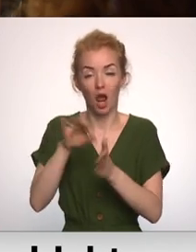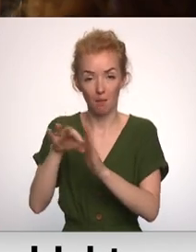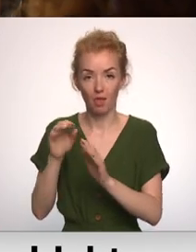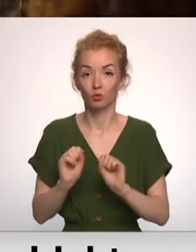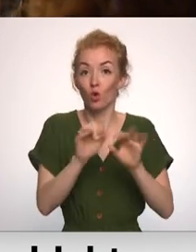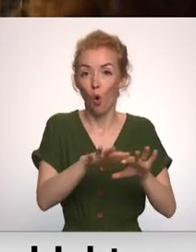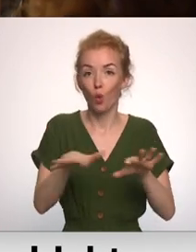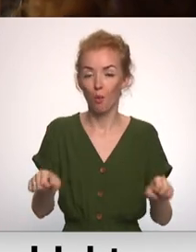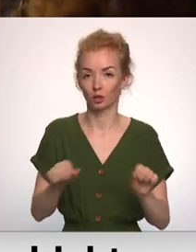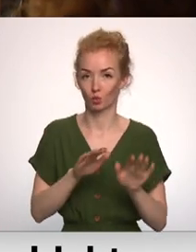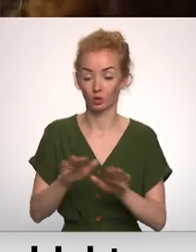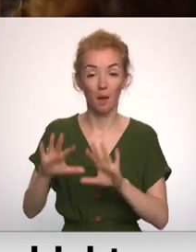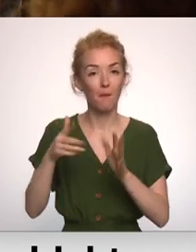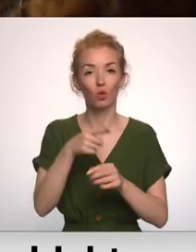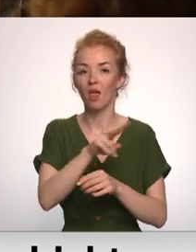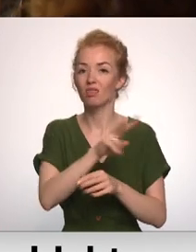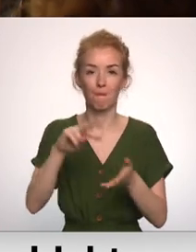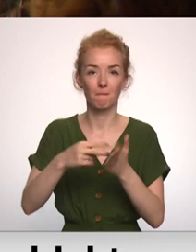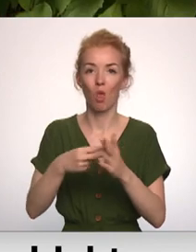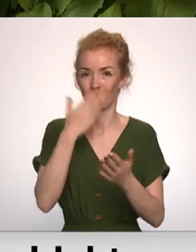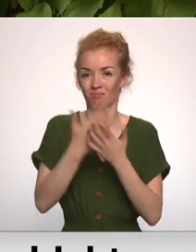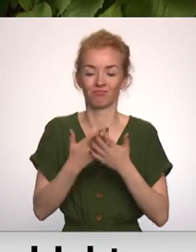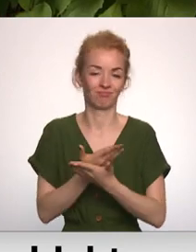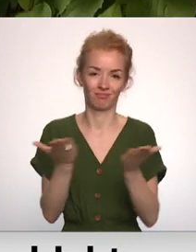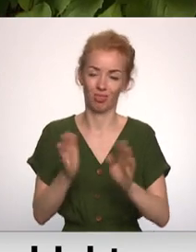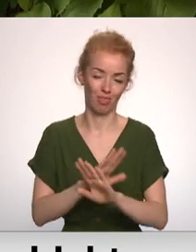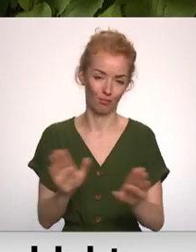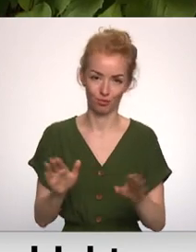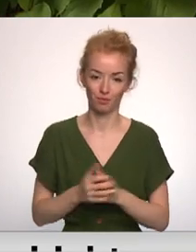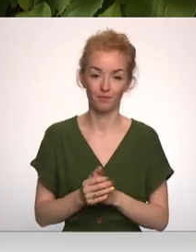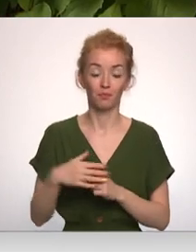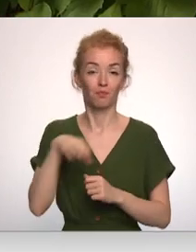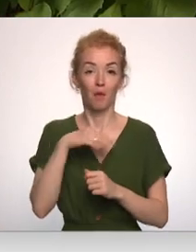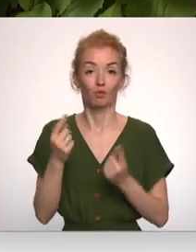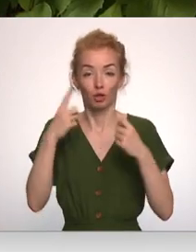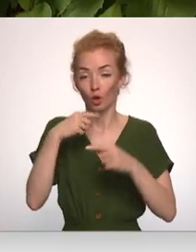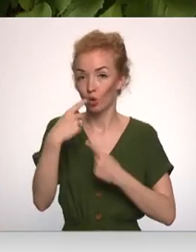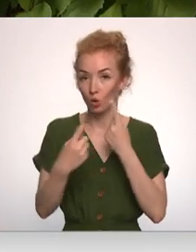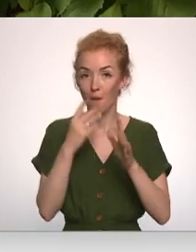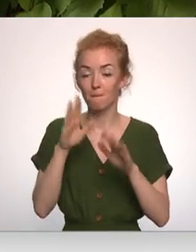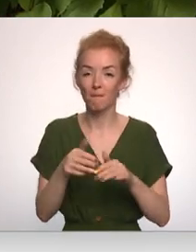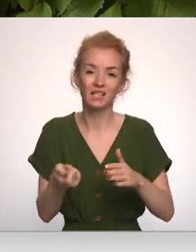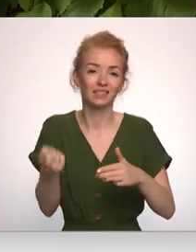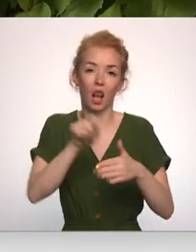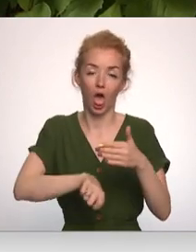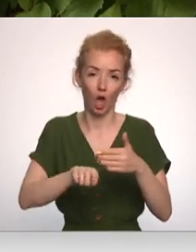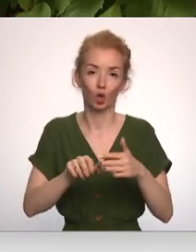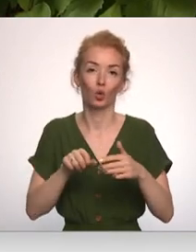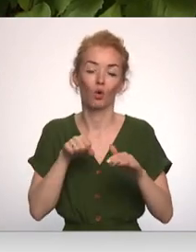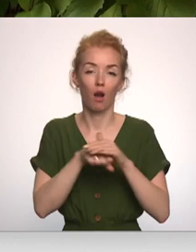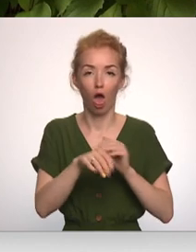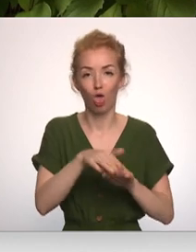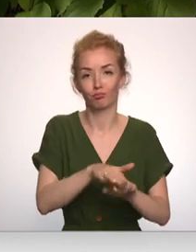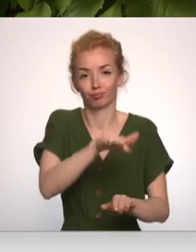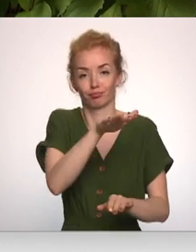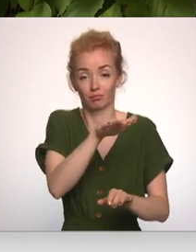okupācijas muzejam. Tajā gan neplāno veidot to ekspozīciju. Šobrīd mēs runājam par slēgtu krājumu tādu šo te